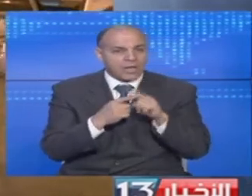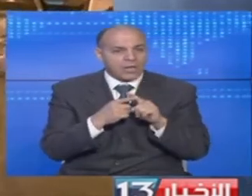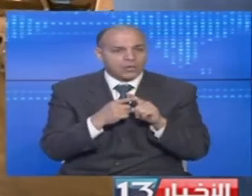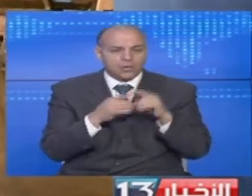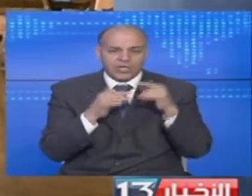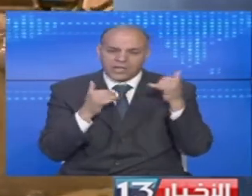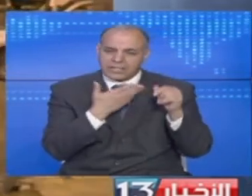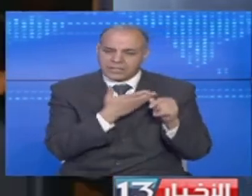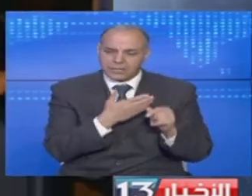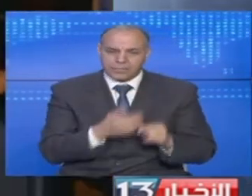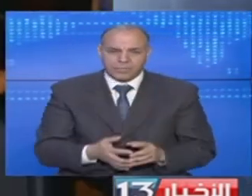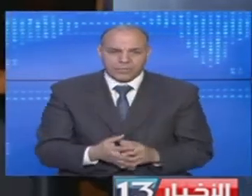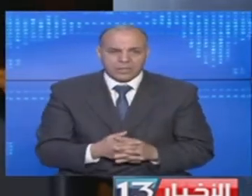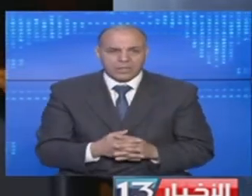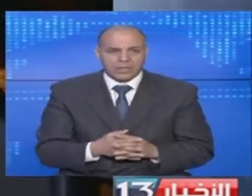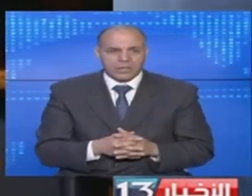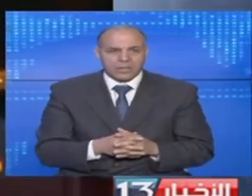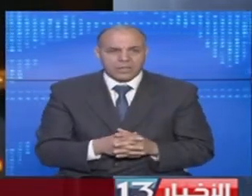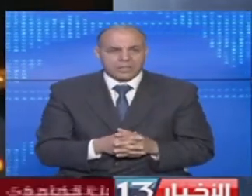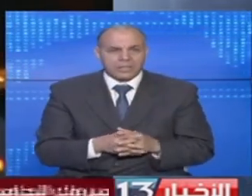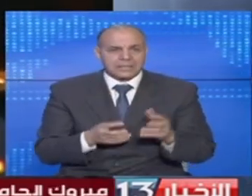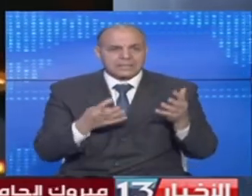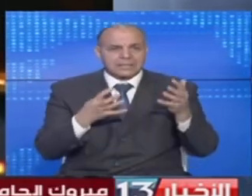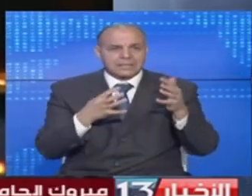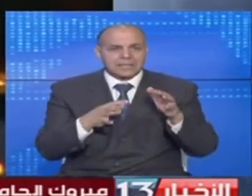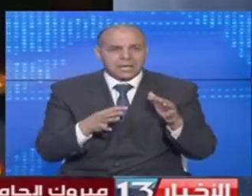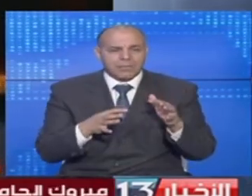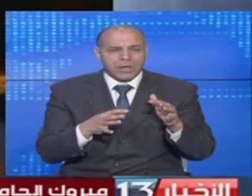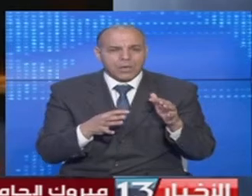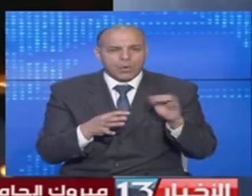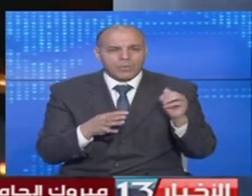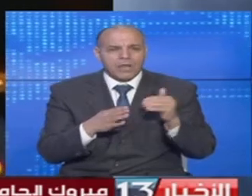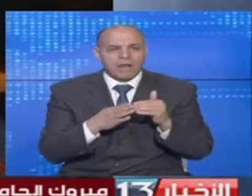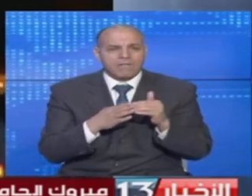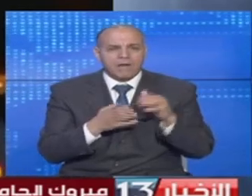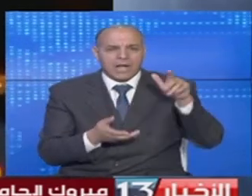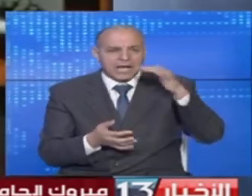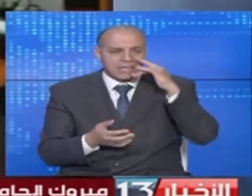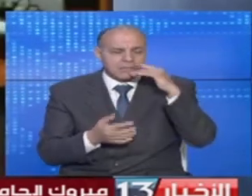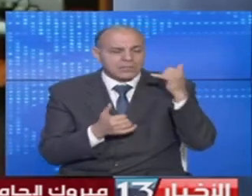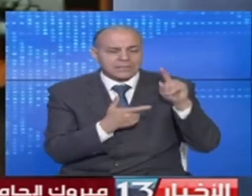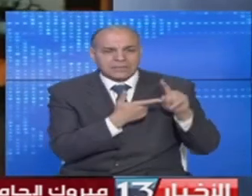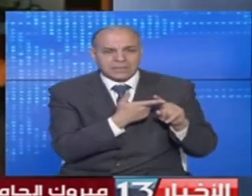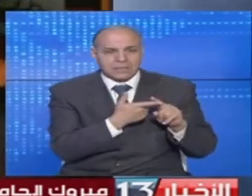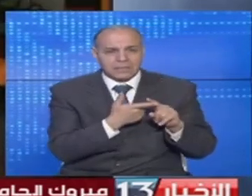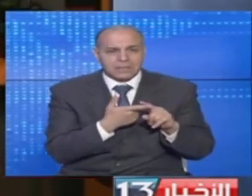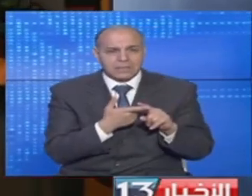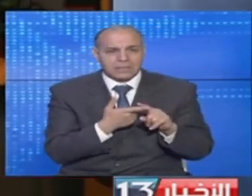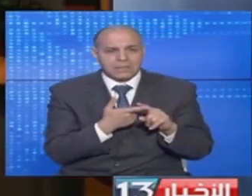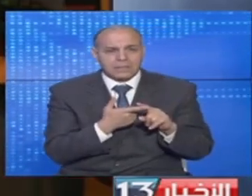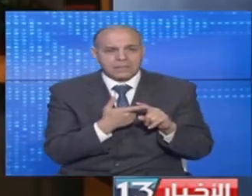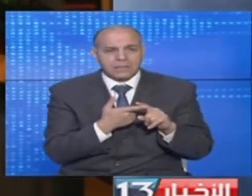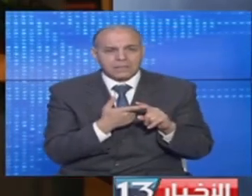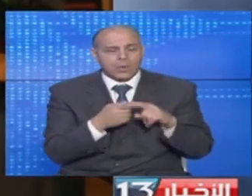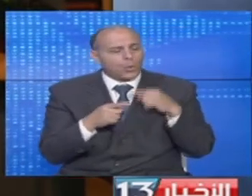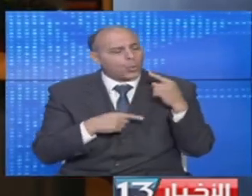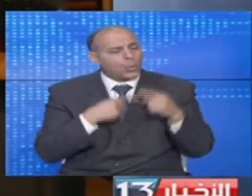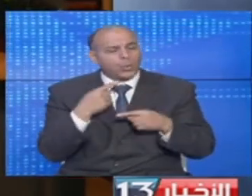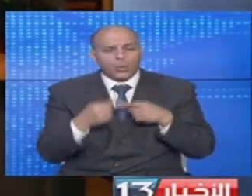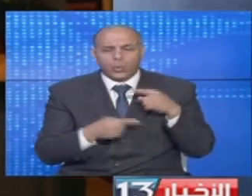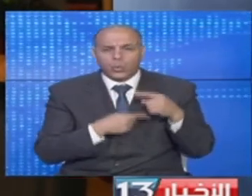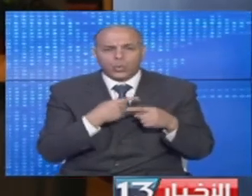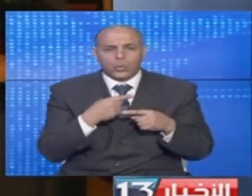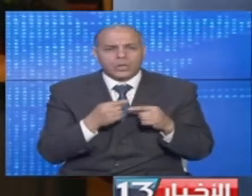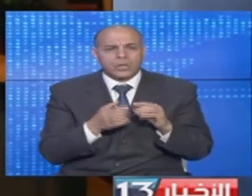الجانب الجزائري. اليوم 2940 قارورة غاز جاي من الشقيق الجزائر. هي تواصل هي لا يومي يومي على